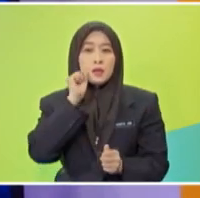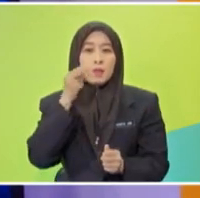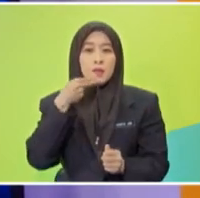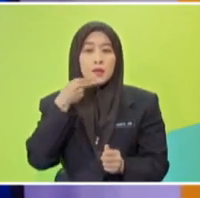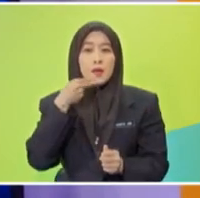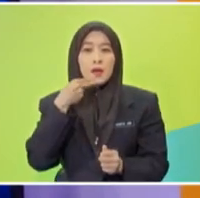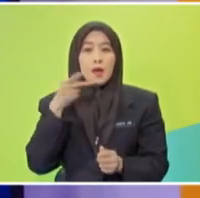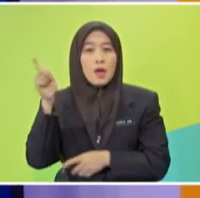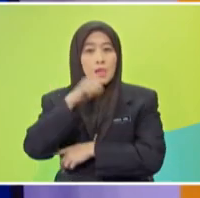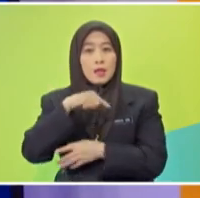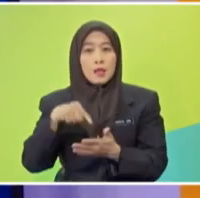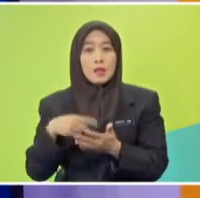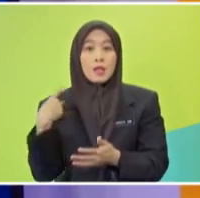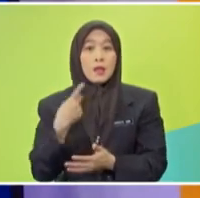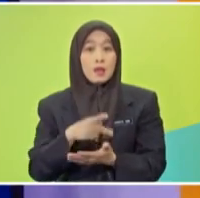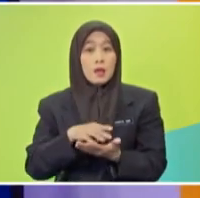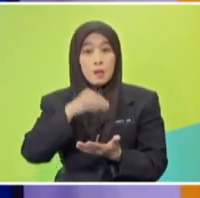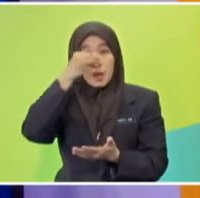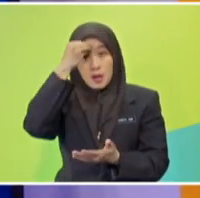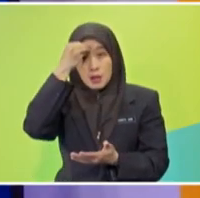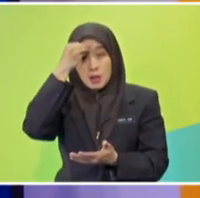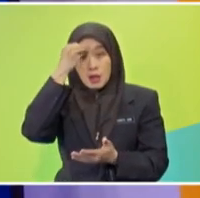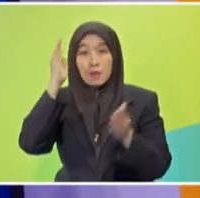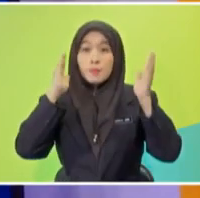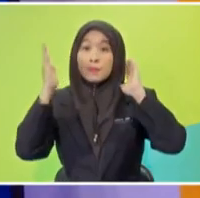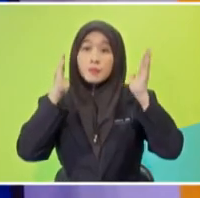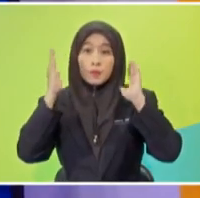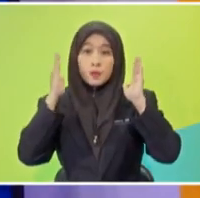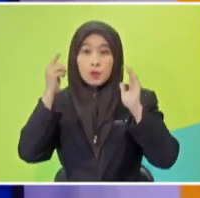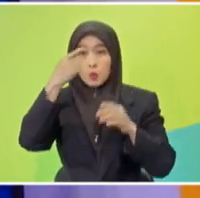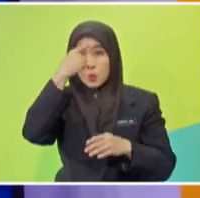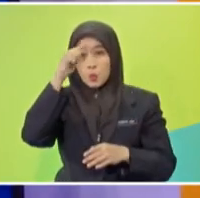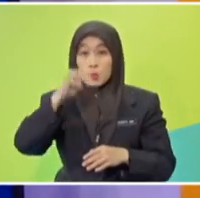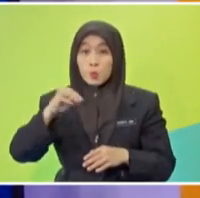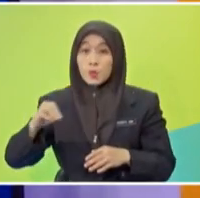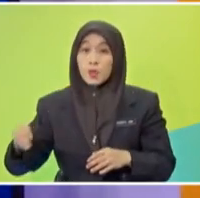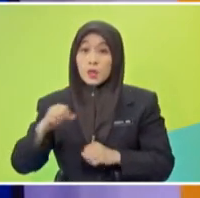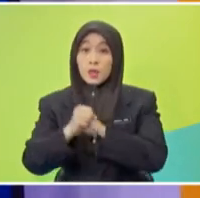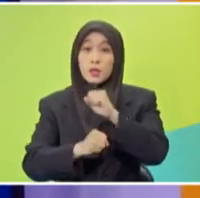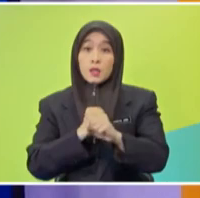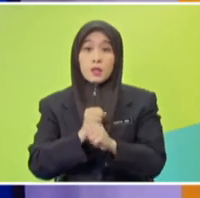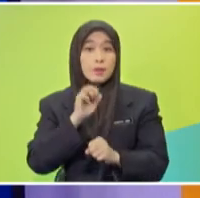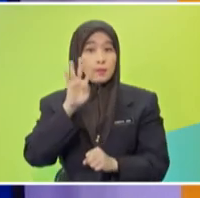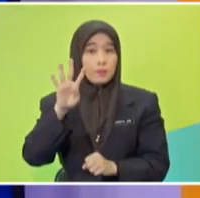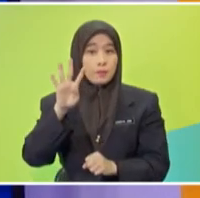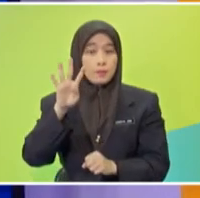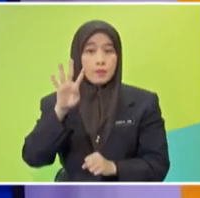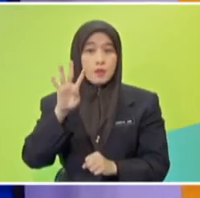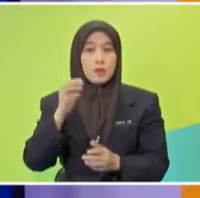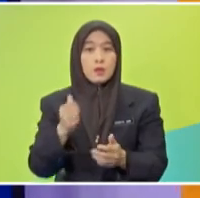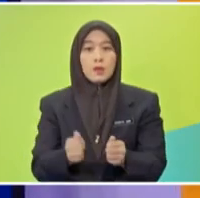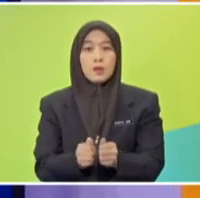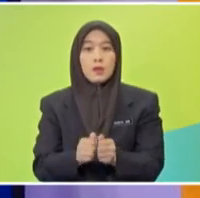hari ini kita akan belajar mata pelajaran bahasa Melayu untuk murid-murid tahun 4A dengan